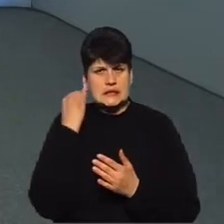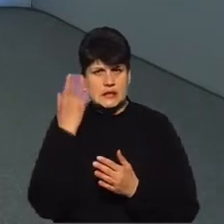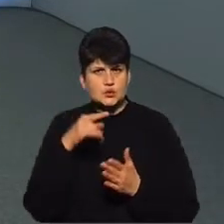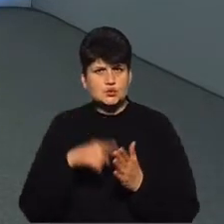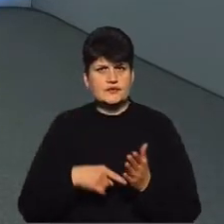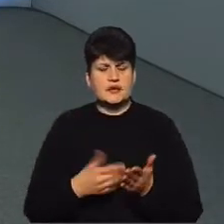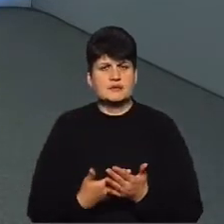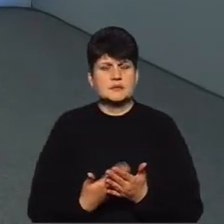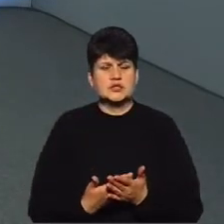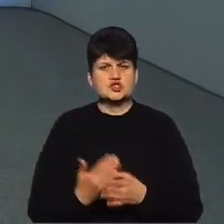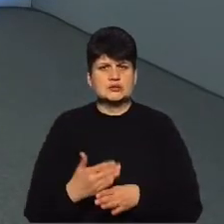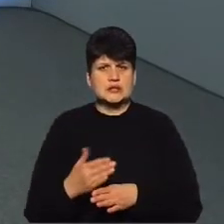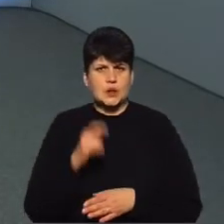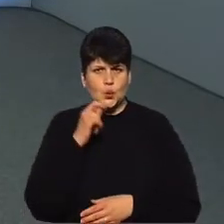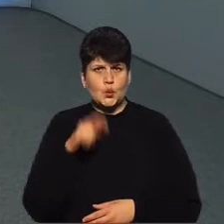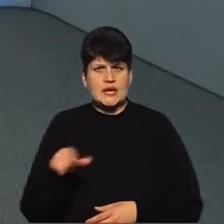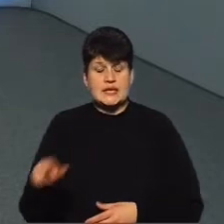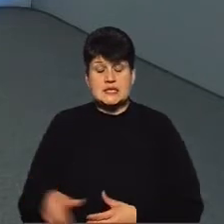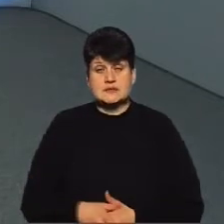якась частина українців.